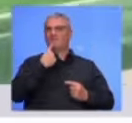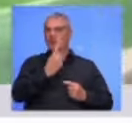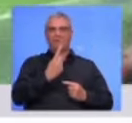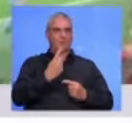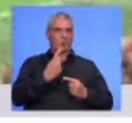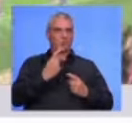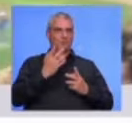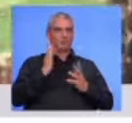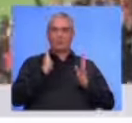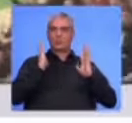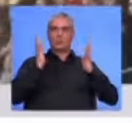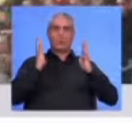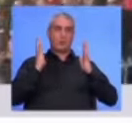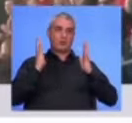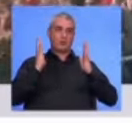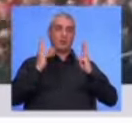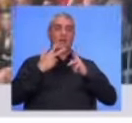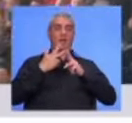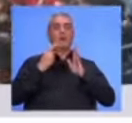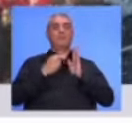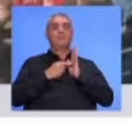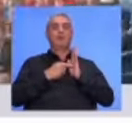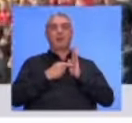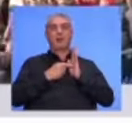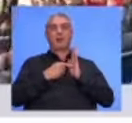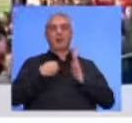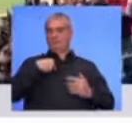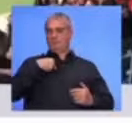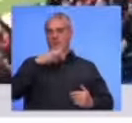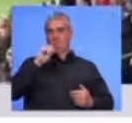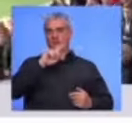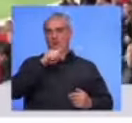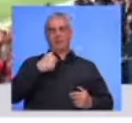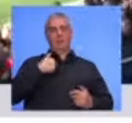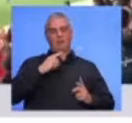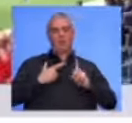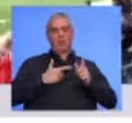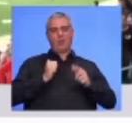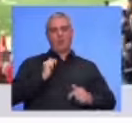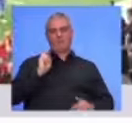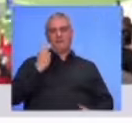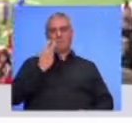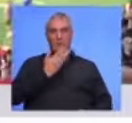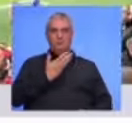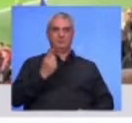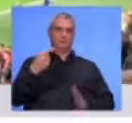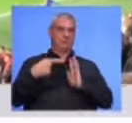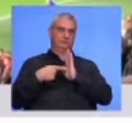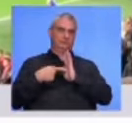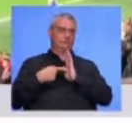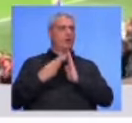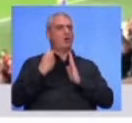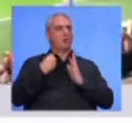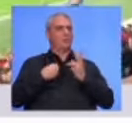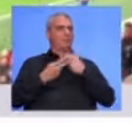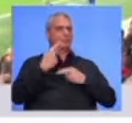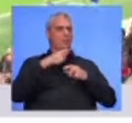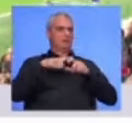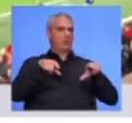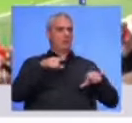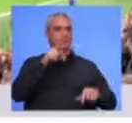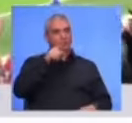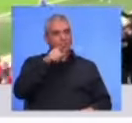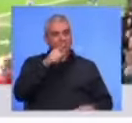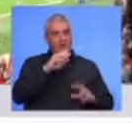איומות ונוראות, רק בגלל שמנשה זלקה הוא גם לוחם במילואים. זו הסיבה. כן, תכף נחזור למגרש. אתה